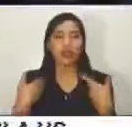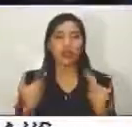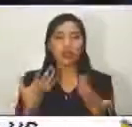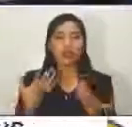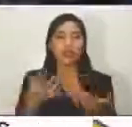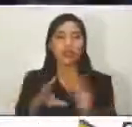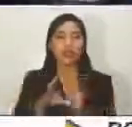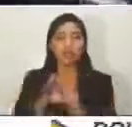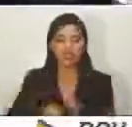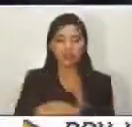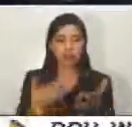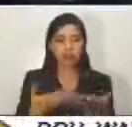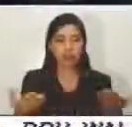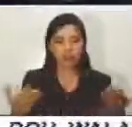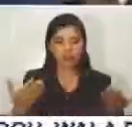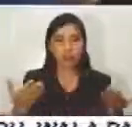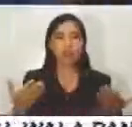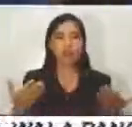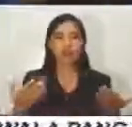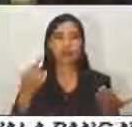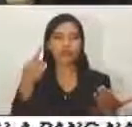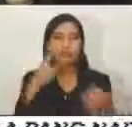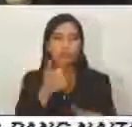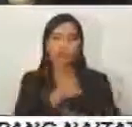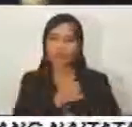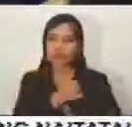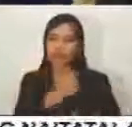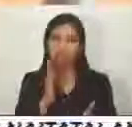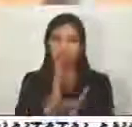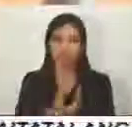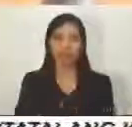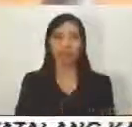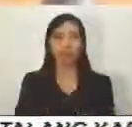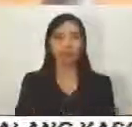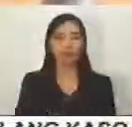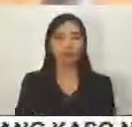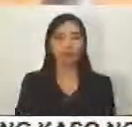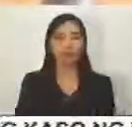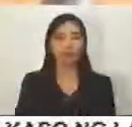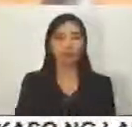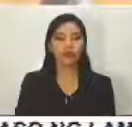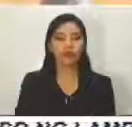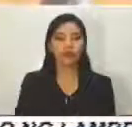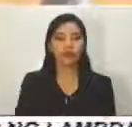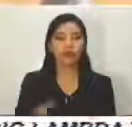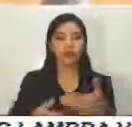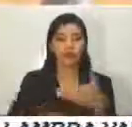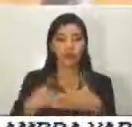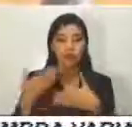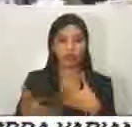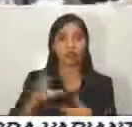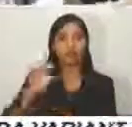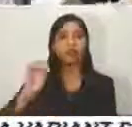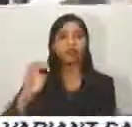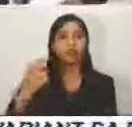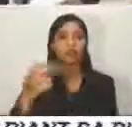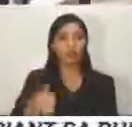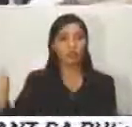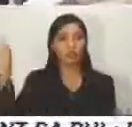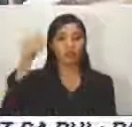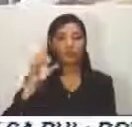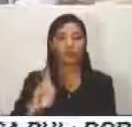ng kalihim na wala pang nadidetect na kaso ng Lambda variant sa bansa base na rin sa resulta ng